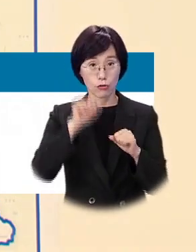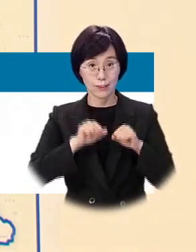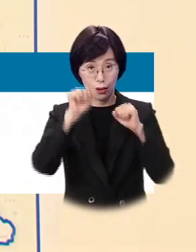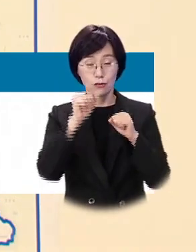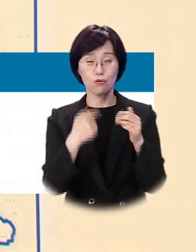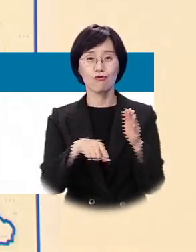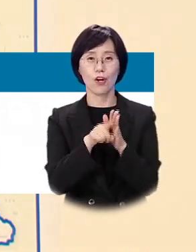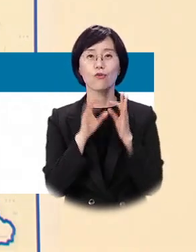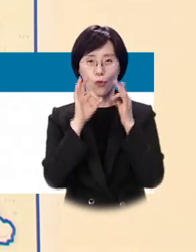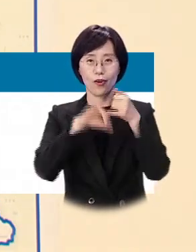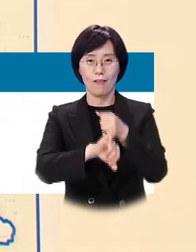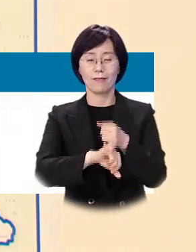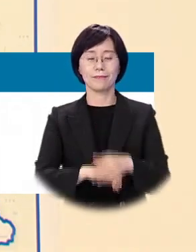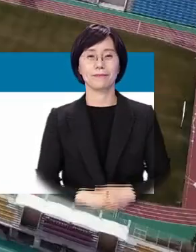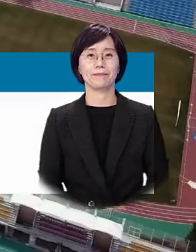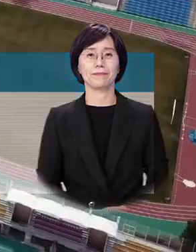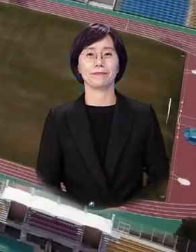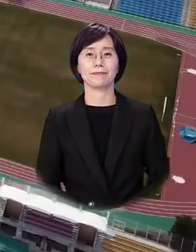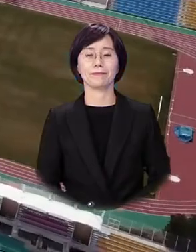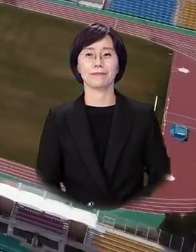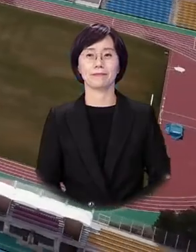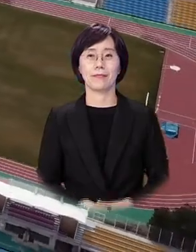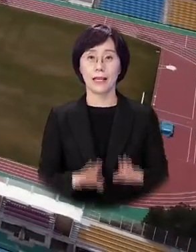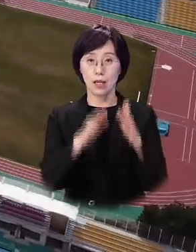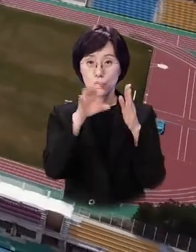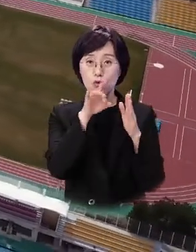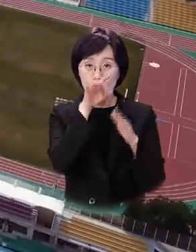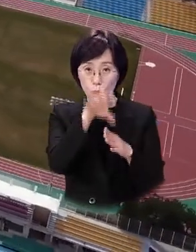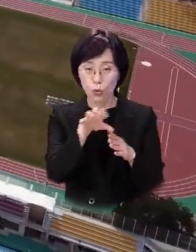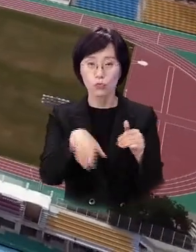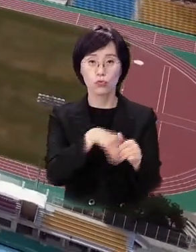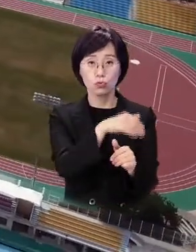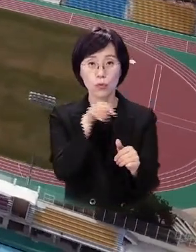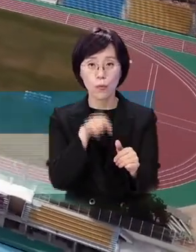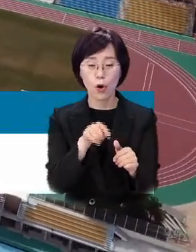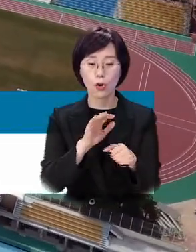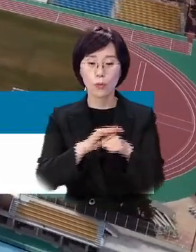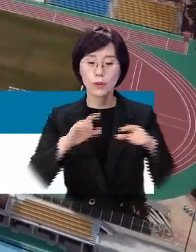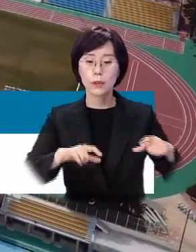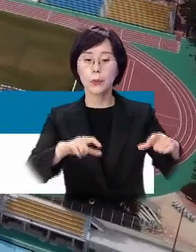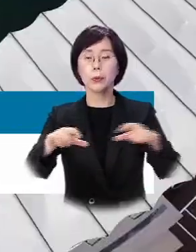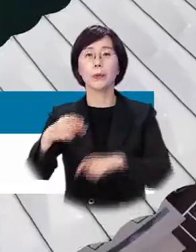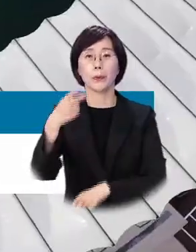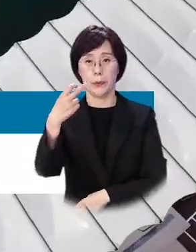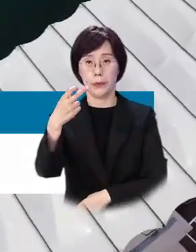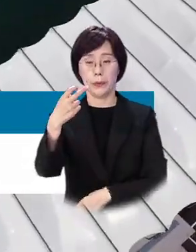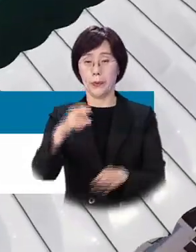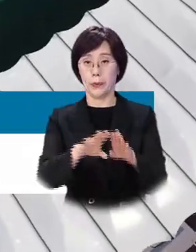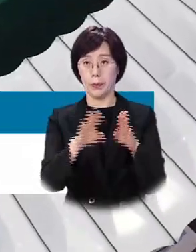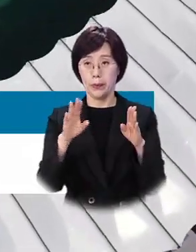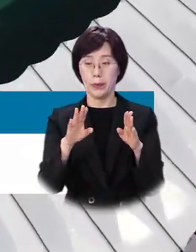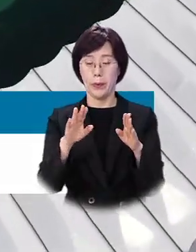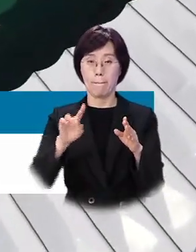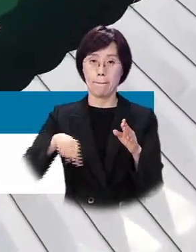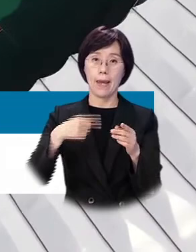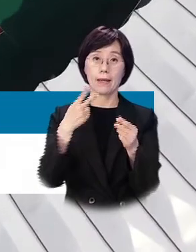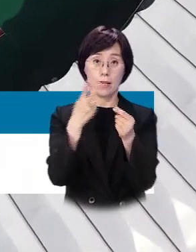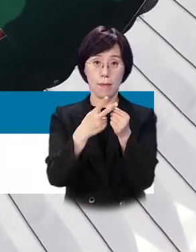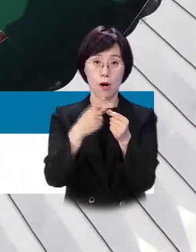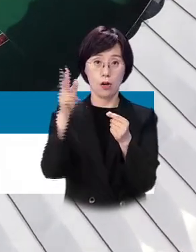전국 체전이 되도록 노력하겠습니다. 개최지 구미를 중심으로 경북 도내 12개 시군에서 열리는